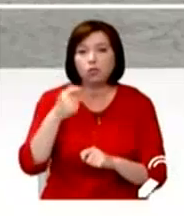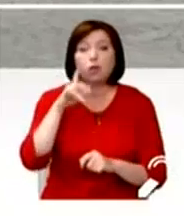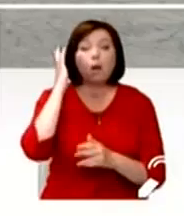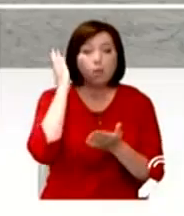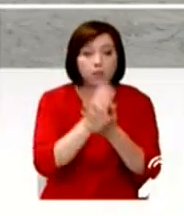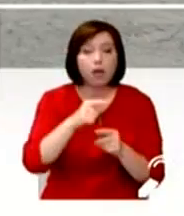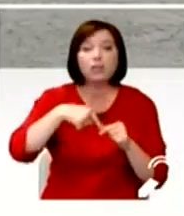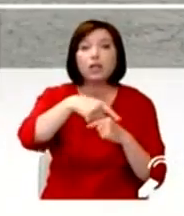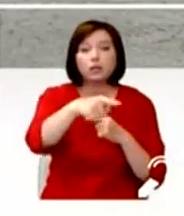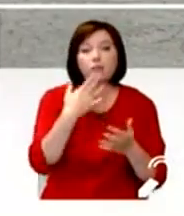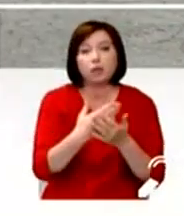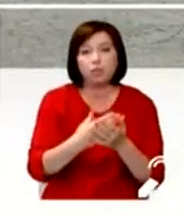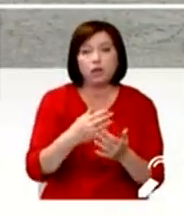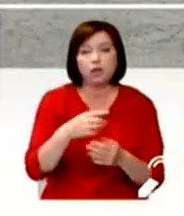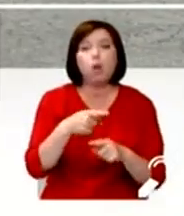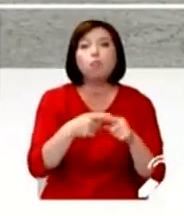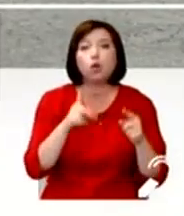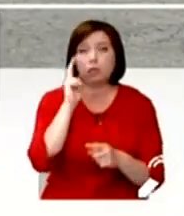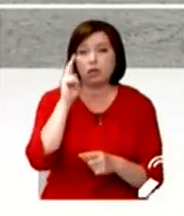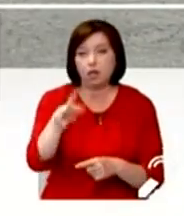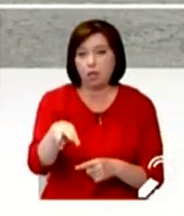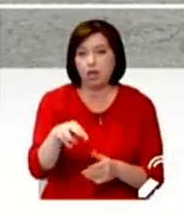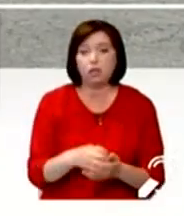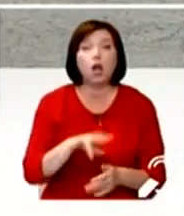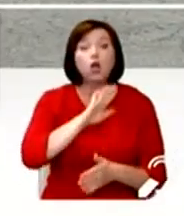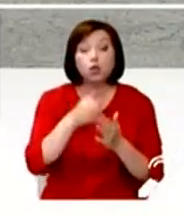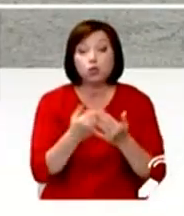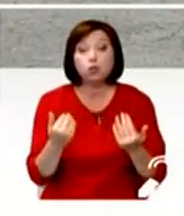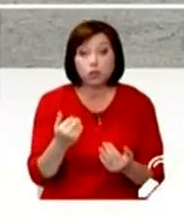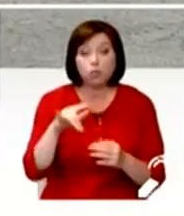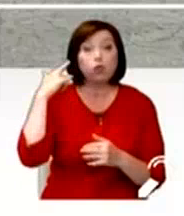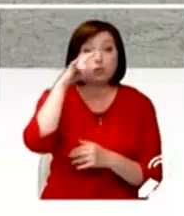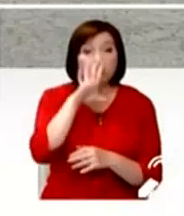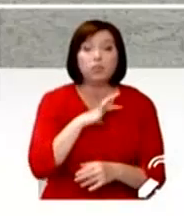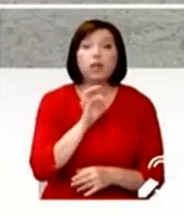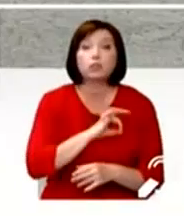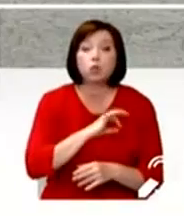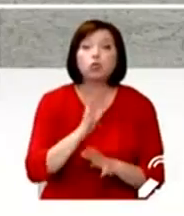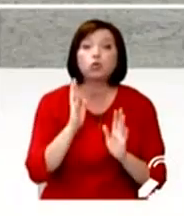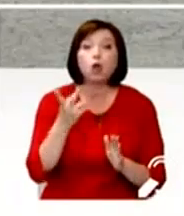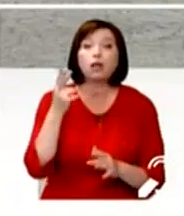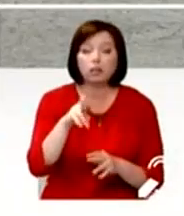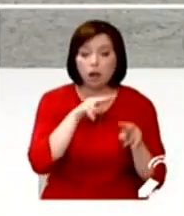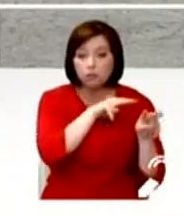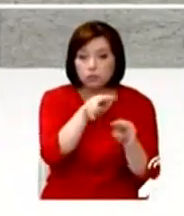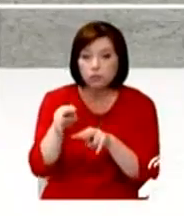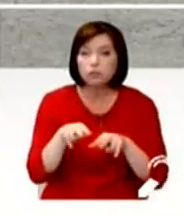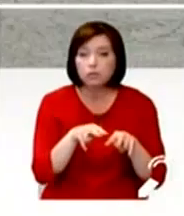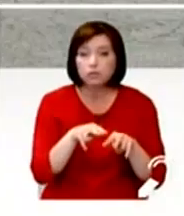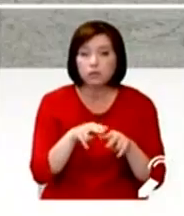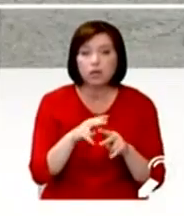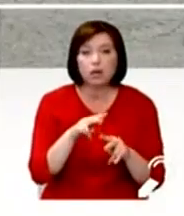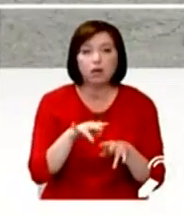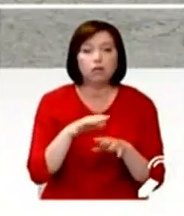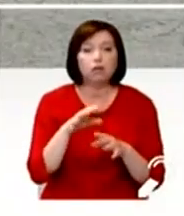chiar și de la o distanță de jumătate de kilometru. Până acum, drona a mai fost folosită pentru a monitoriza